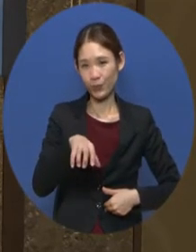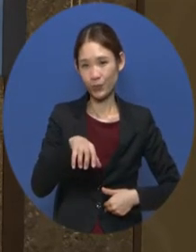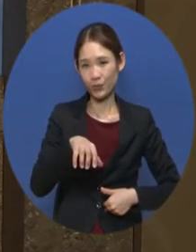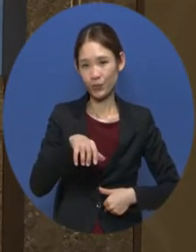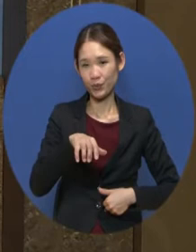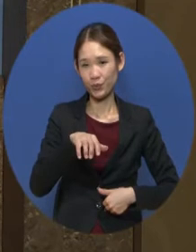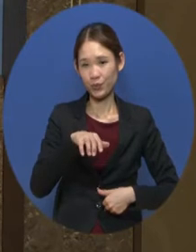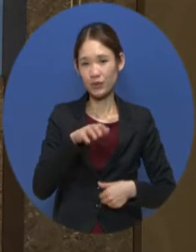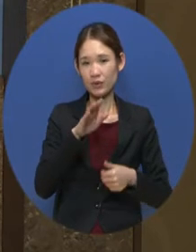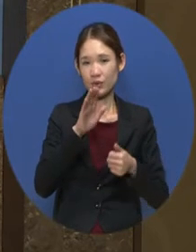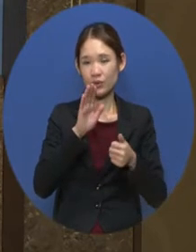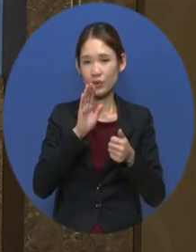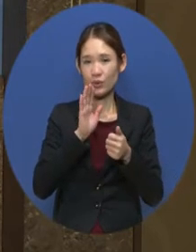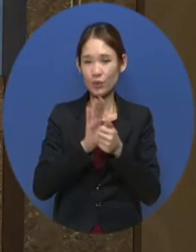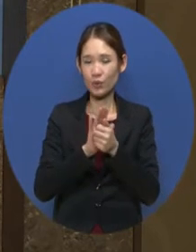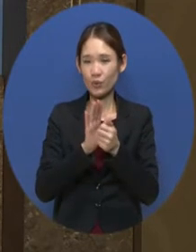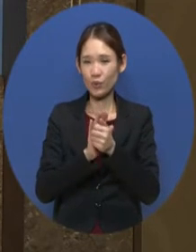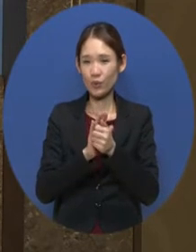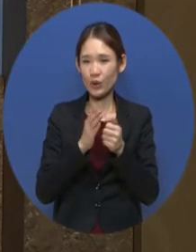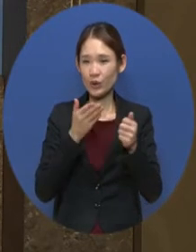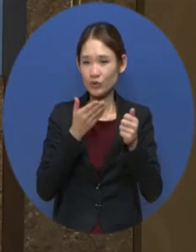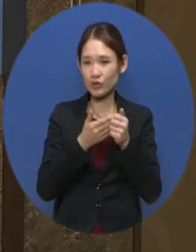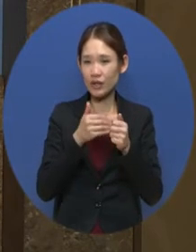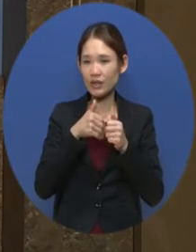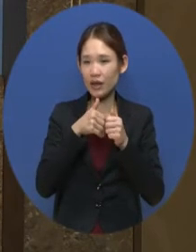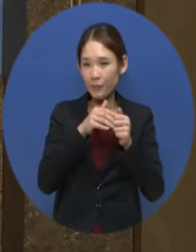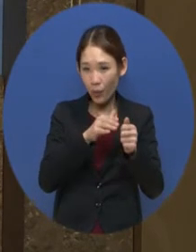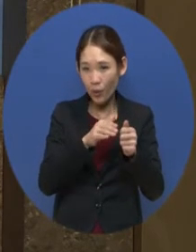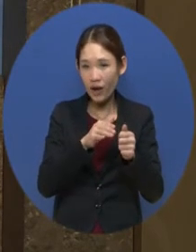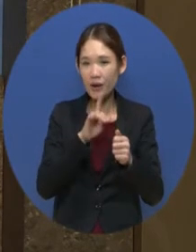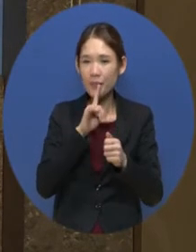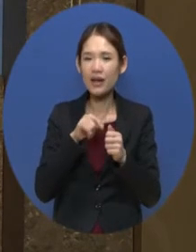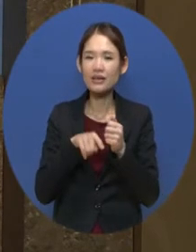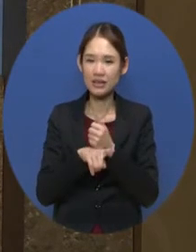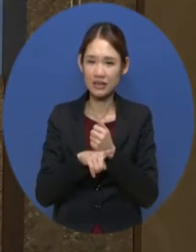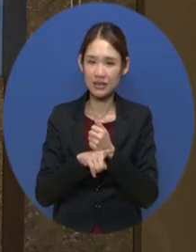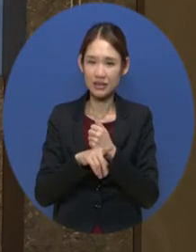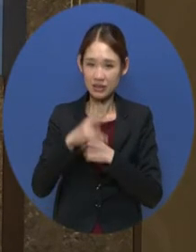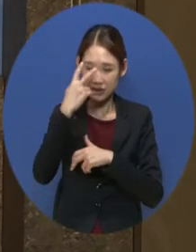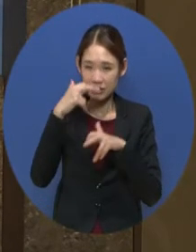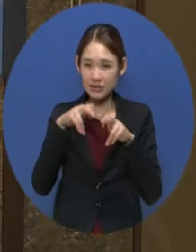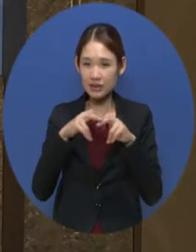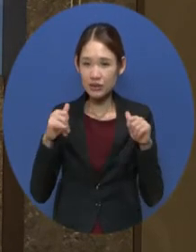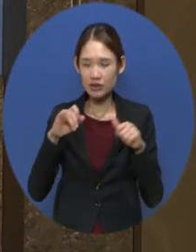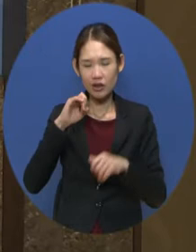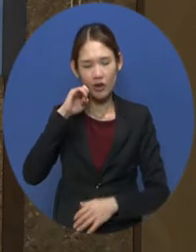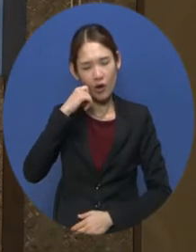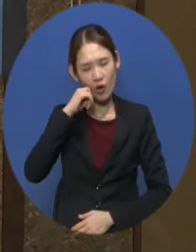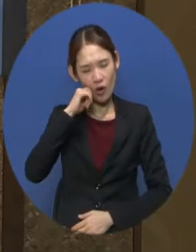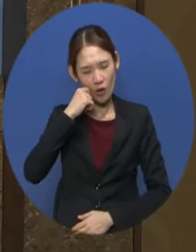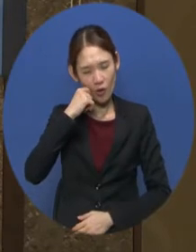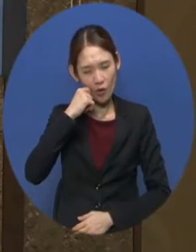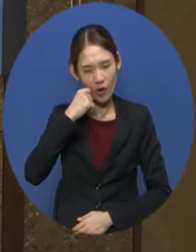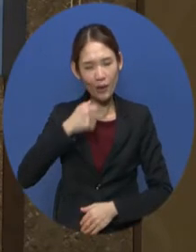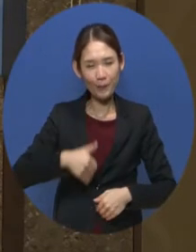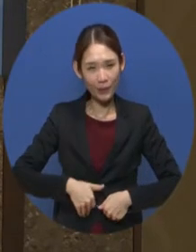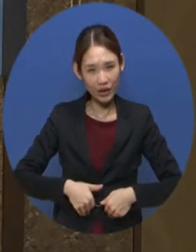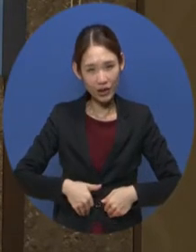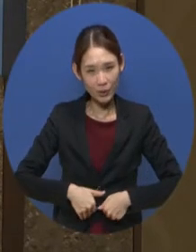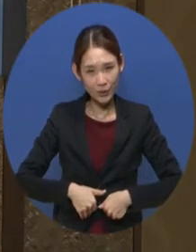도움을 줄수 있는 사람을 보낸다라는 그런 의미로 시각장애인분들의 어떤 어려움과